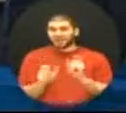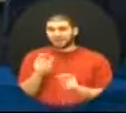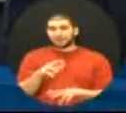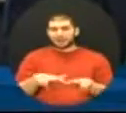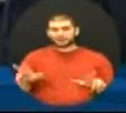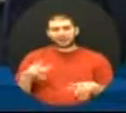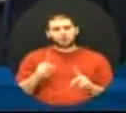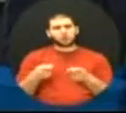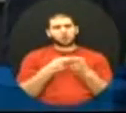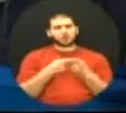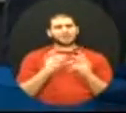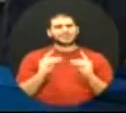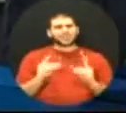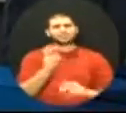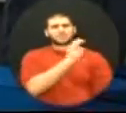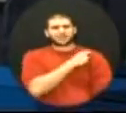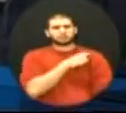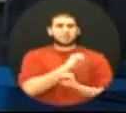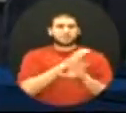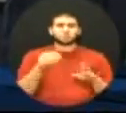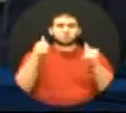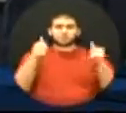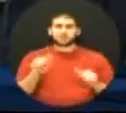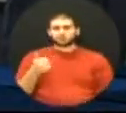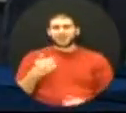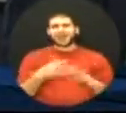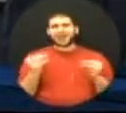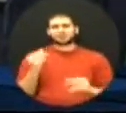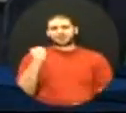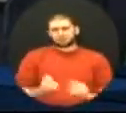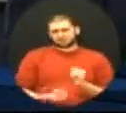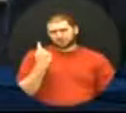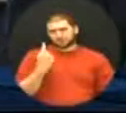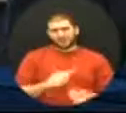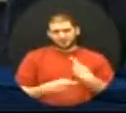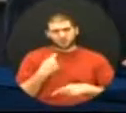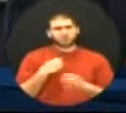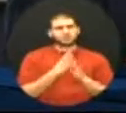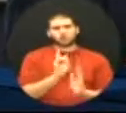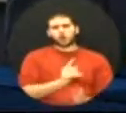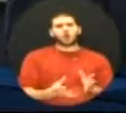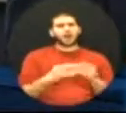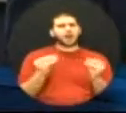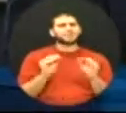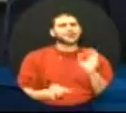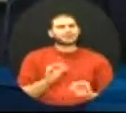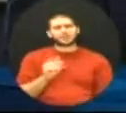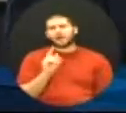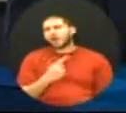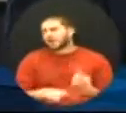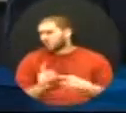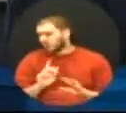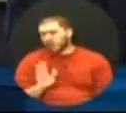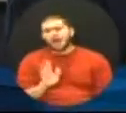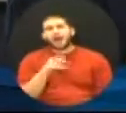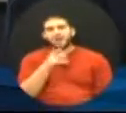דרכנו ומפקדים שחשבו כשהם פרסמו את המודעה הראשונה, להעלים את הרצח, מה פתאום, ההפך. אני מבקשת ממך לא להעלים את ההסתה. ההפך, אבל לא,